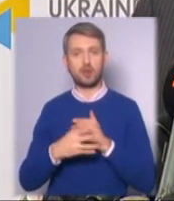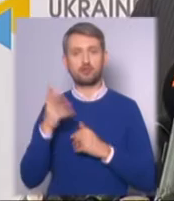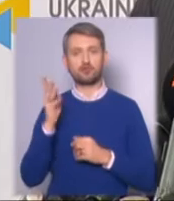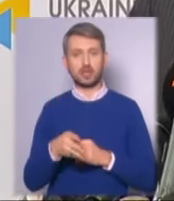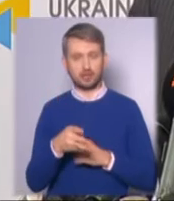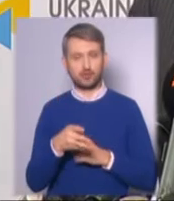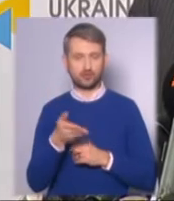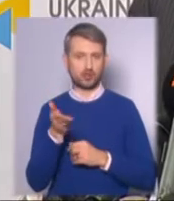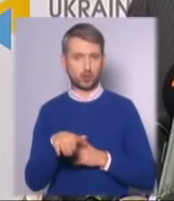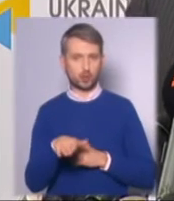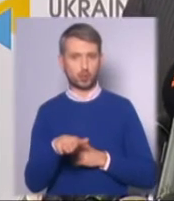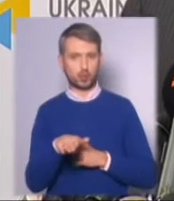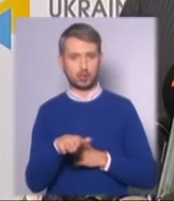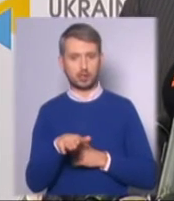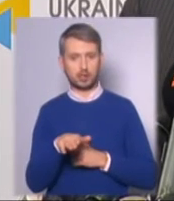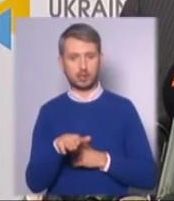доз,